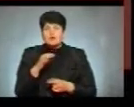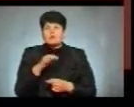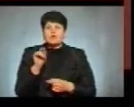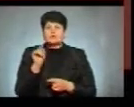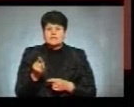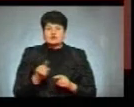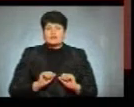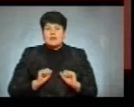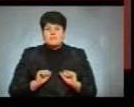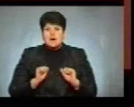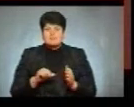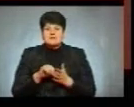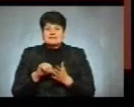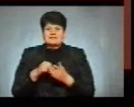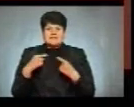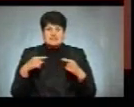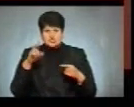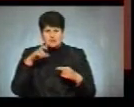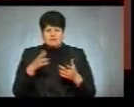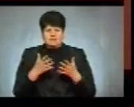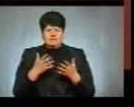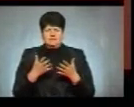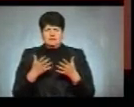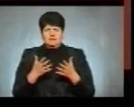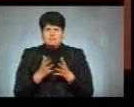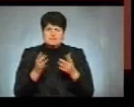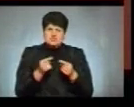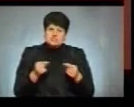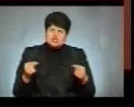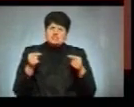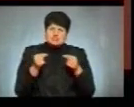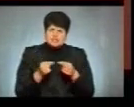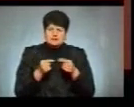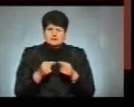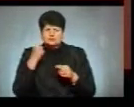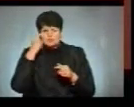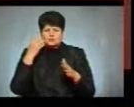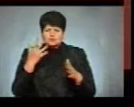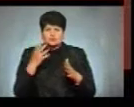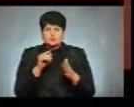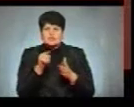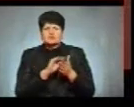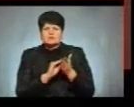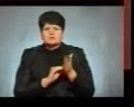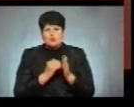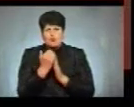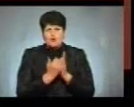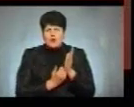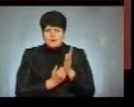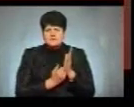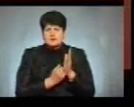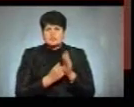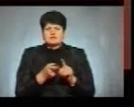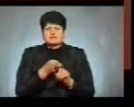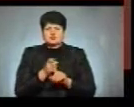що намагаються представники інших країн з'ясувати більш чіткі позиції, скажімо, тез, які зголошені в програмі стосовно